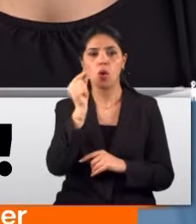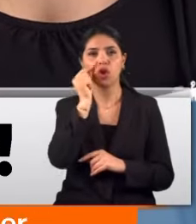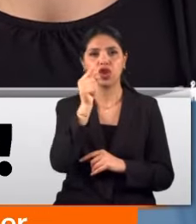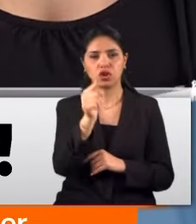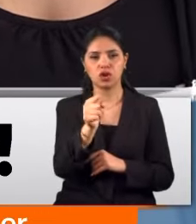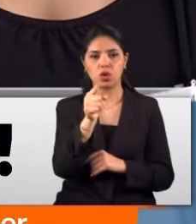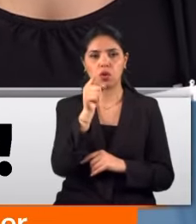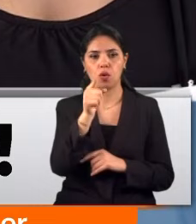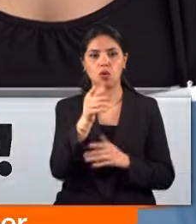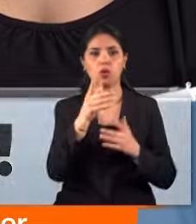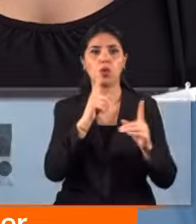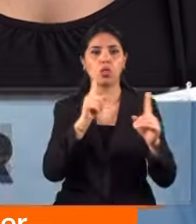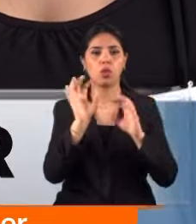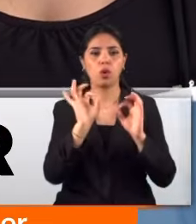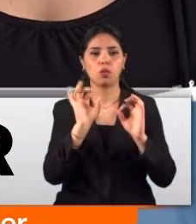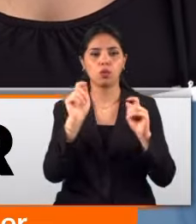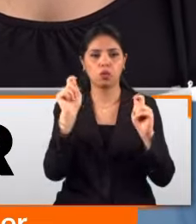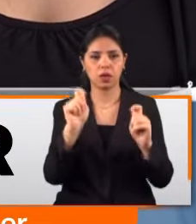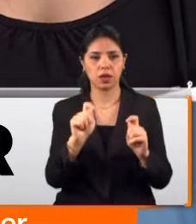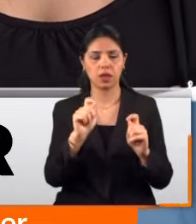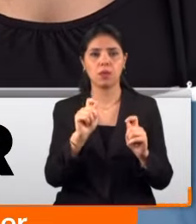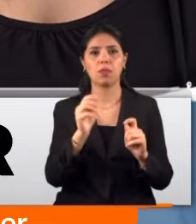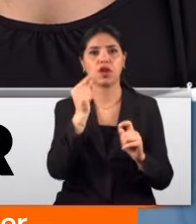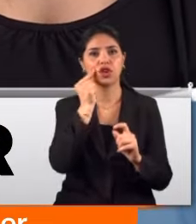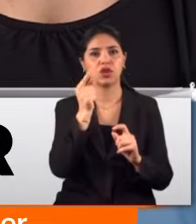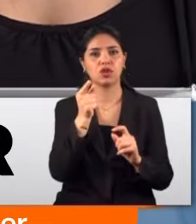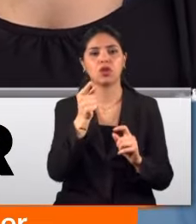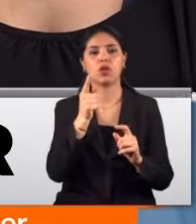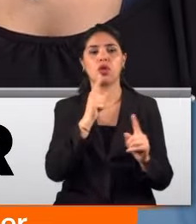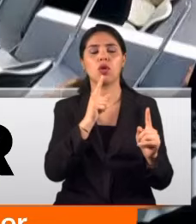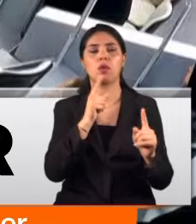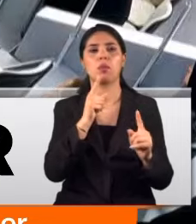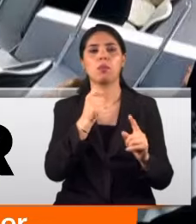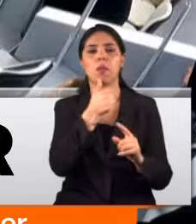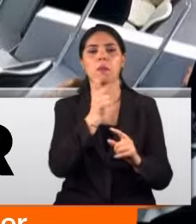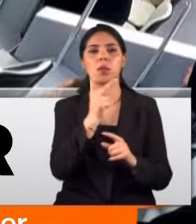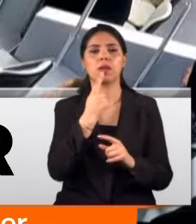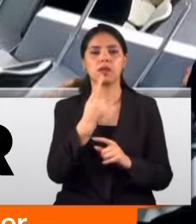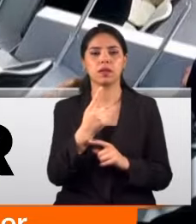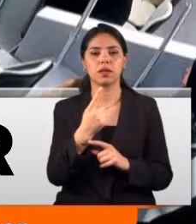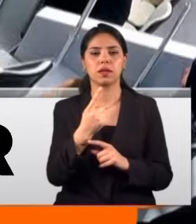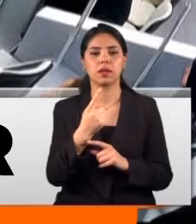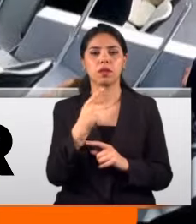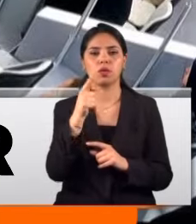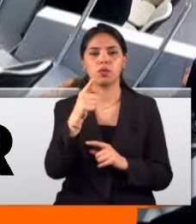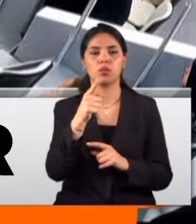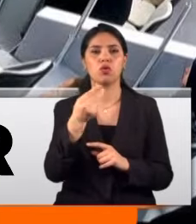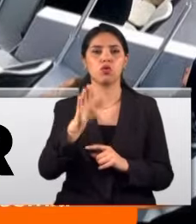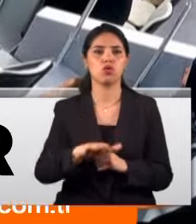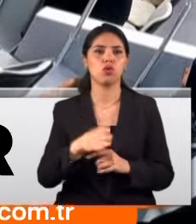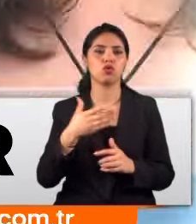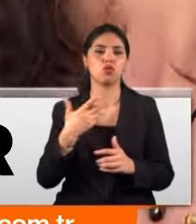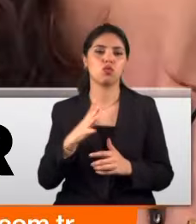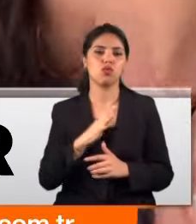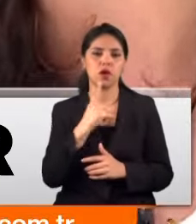Yani ona doğum günü yapan kişiden çocuğu mu olduğunu söylüyordu? Evet, kendisi bunu söyledi. Bu Yeşilçam artistinden çocuğum var dedi. Evet